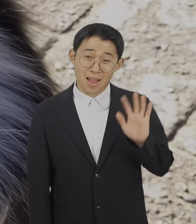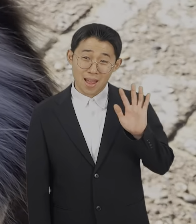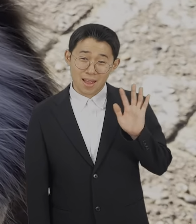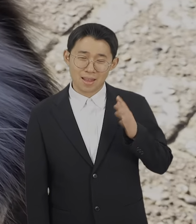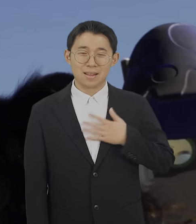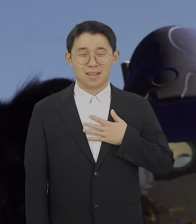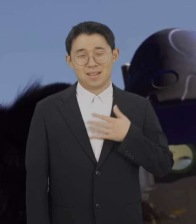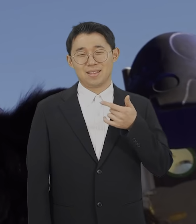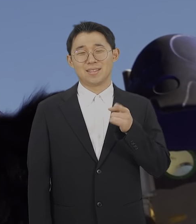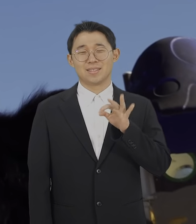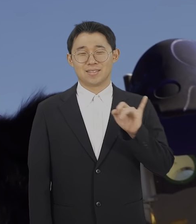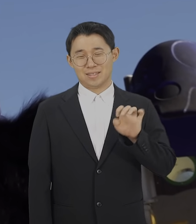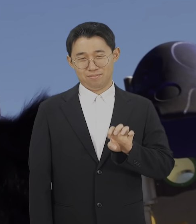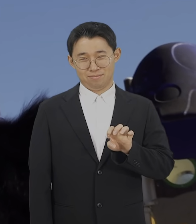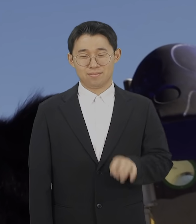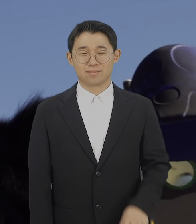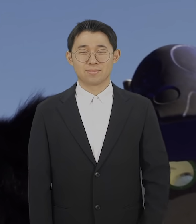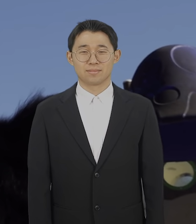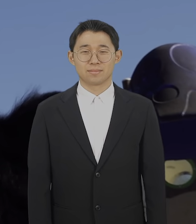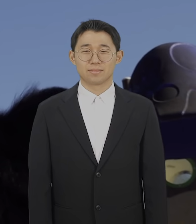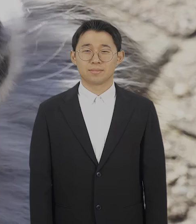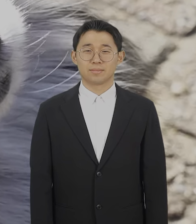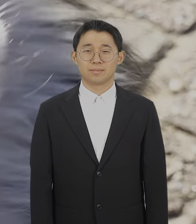안녕, 라이야. 내 이름은 네이피야.